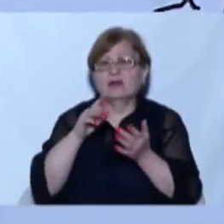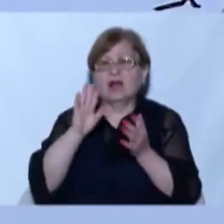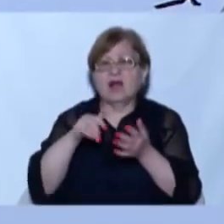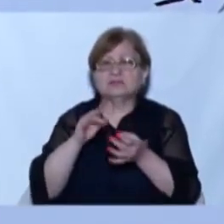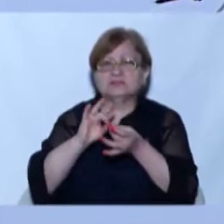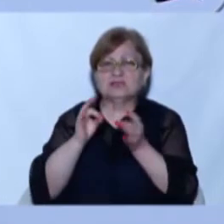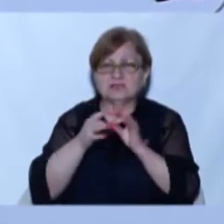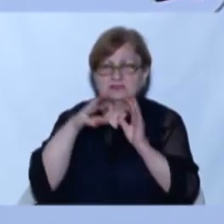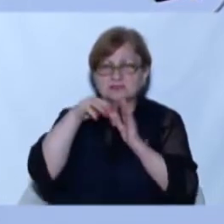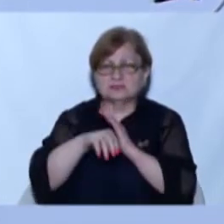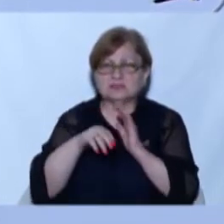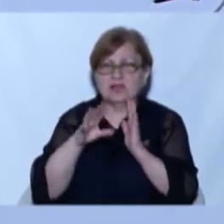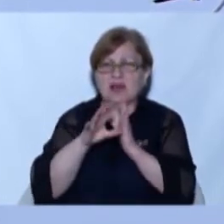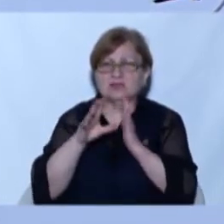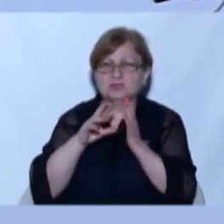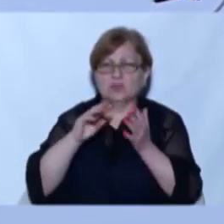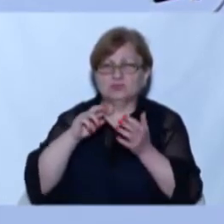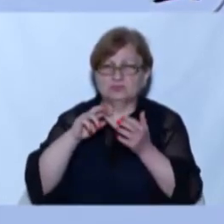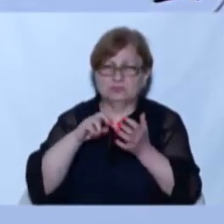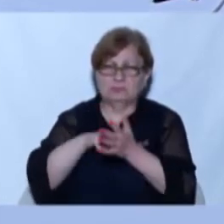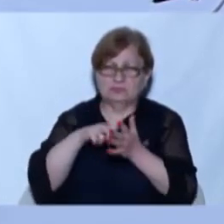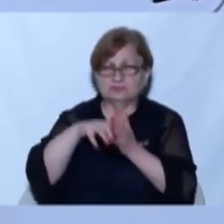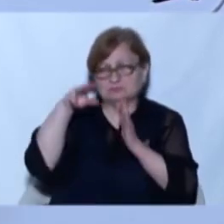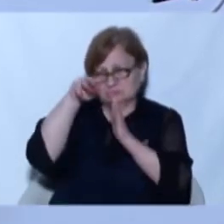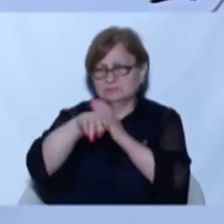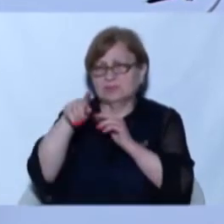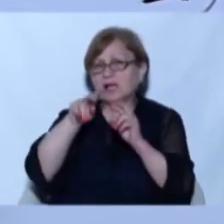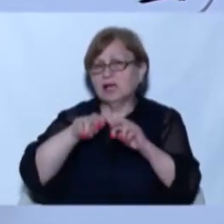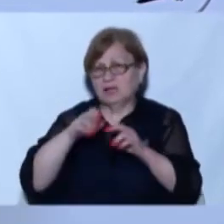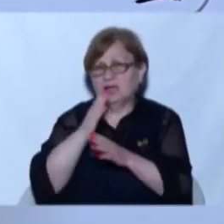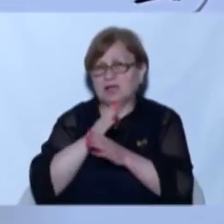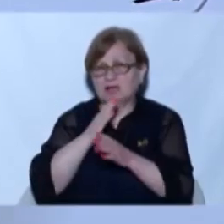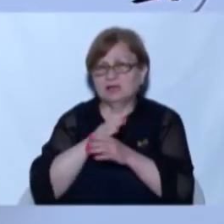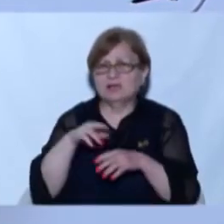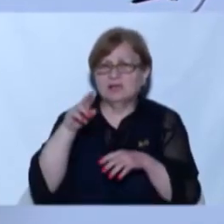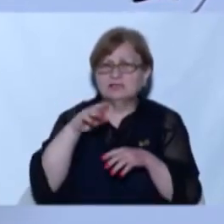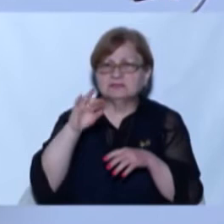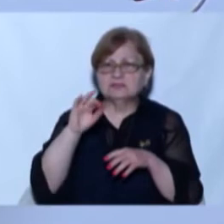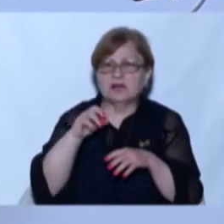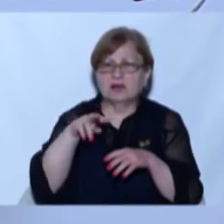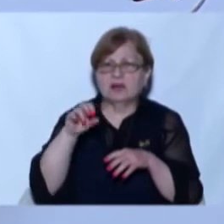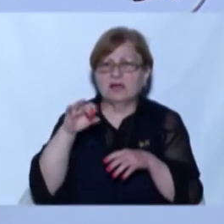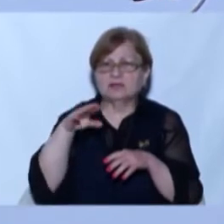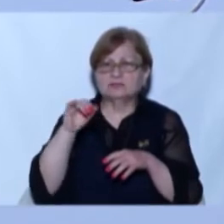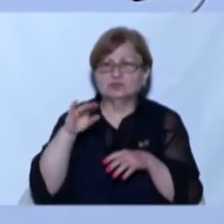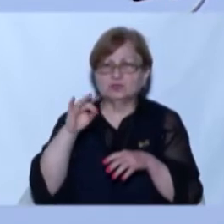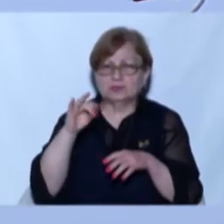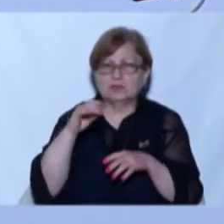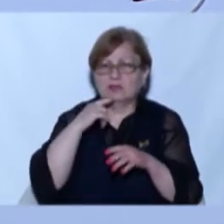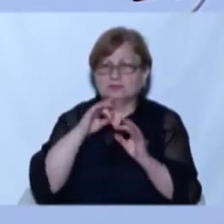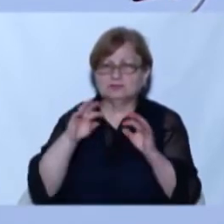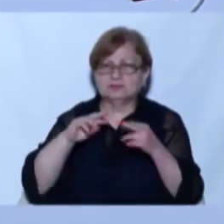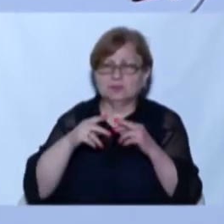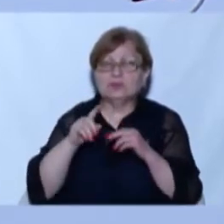გვერდზე და აუცილებლად განმარტებითთან ერთად ნახეთ დიალექტური ლექსიკონიც, ვინაიდან